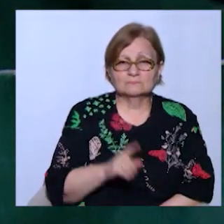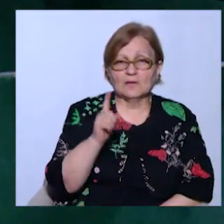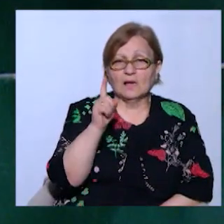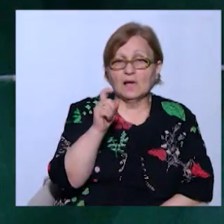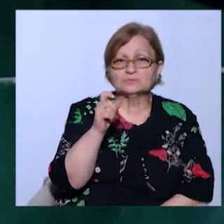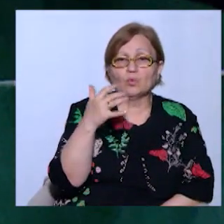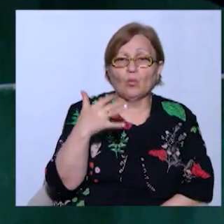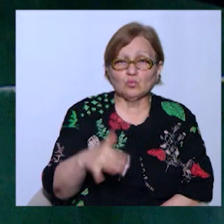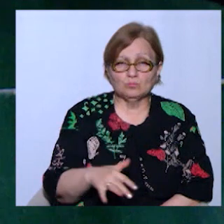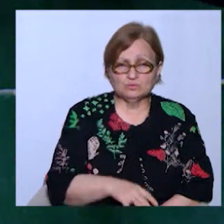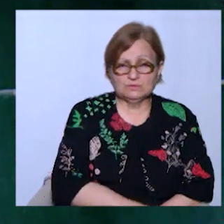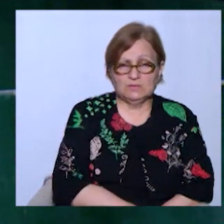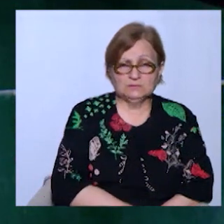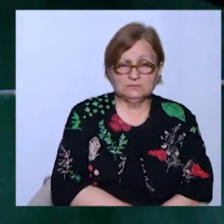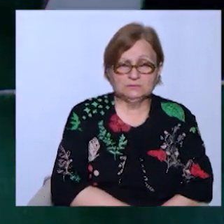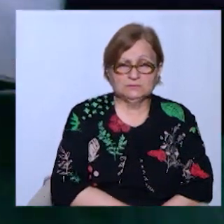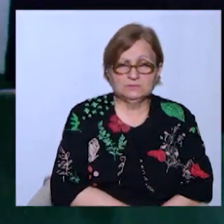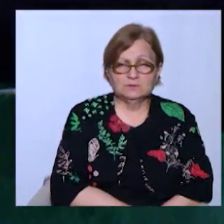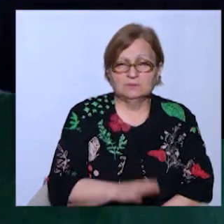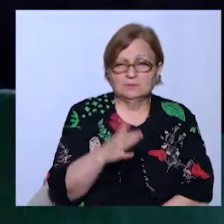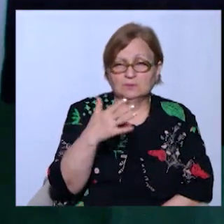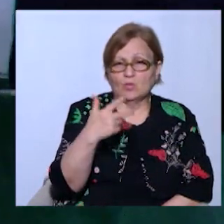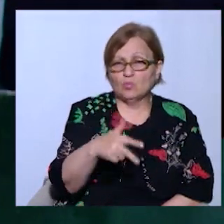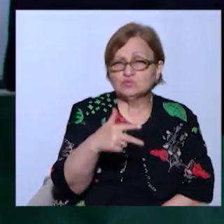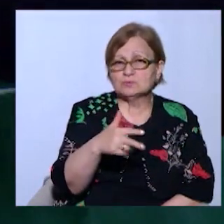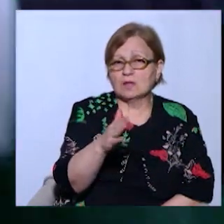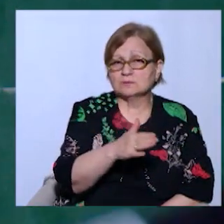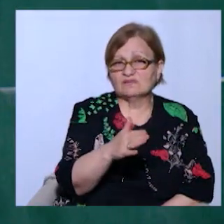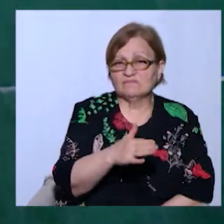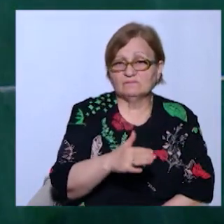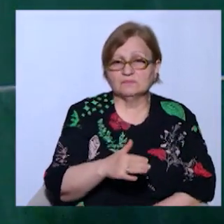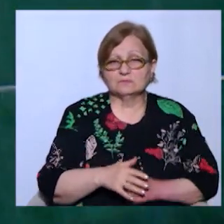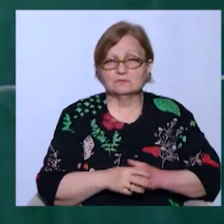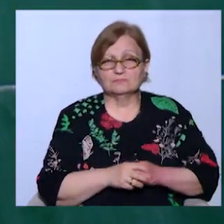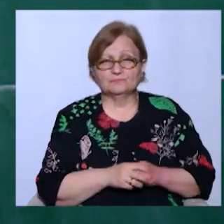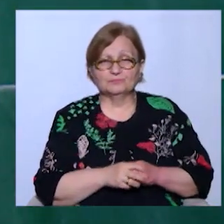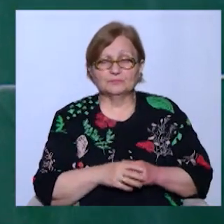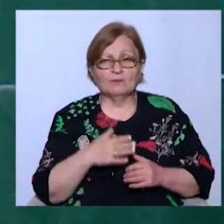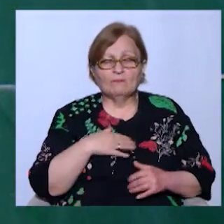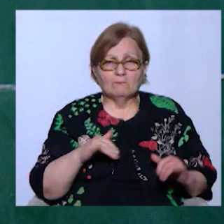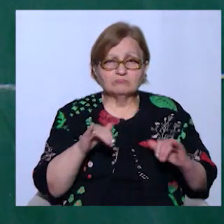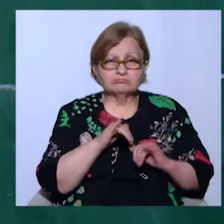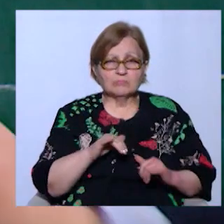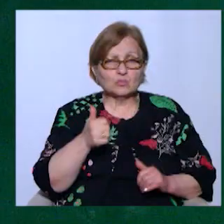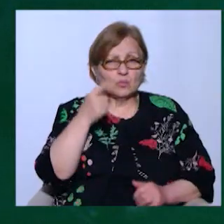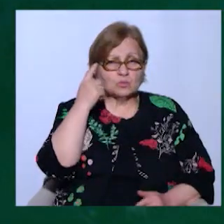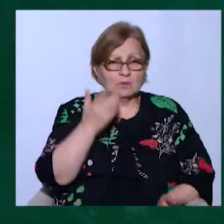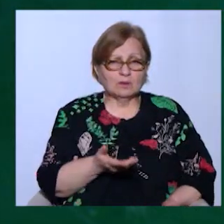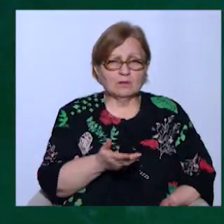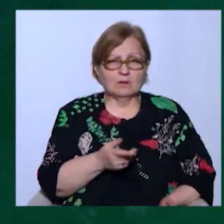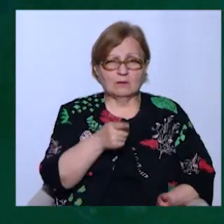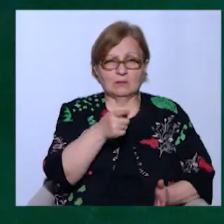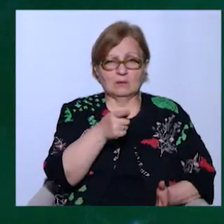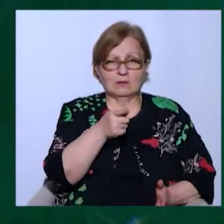150 და ქვემოდან წერია 30. რა ვქნა მე, როგორ გავიგო? ეს კუთხე